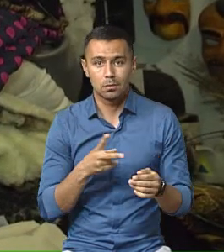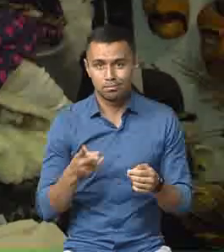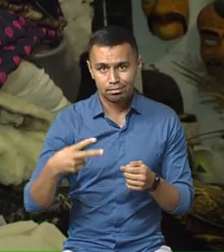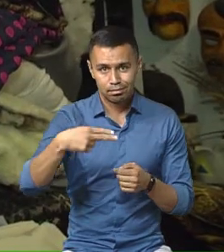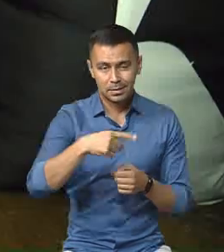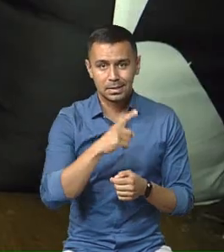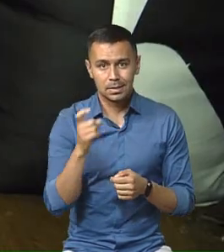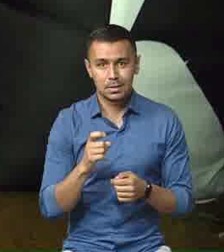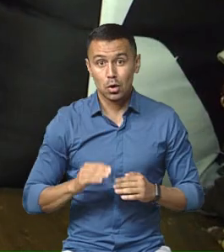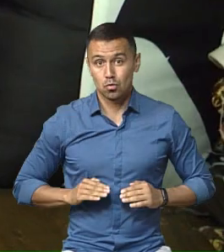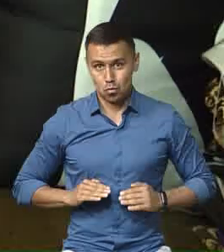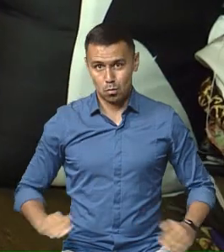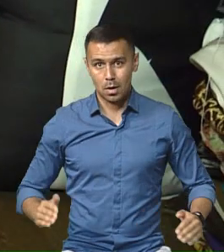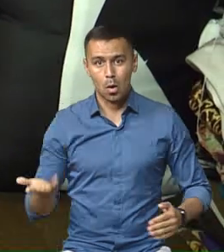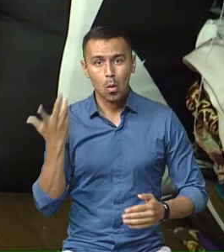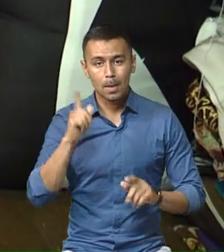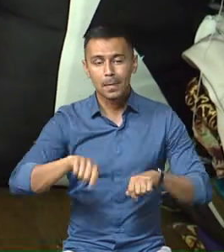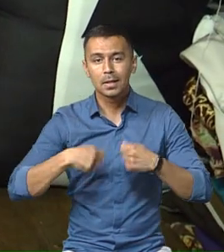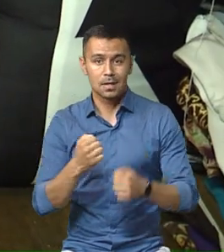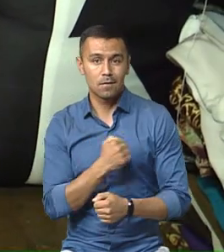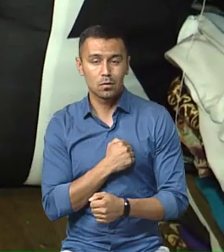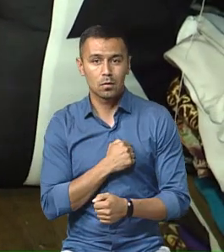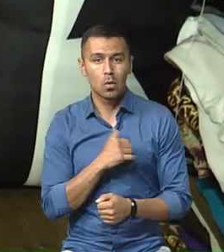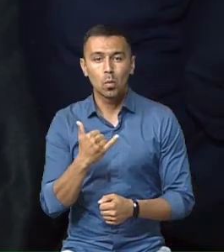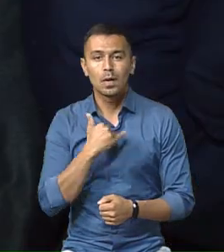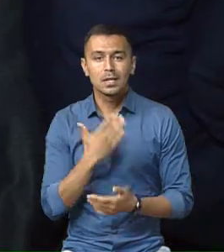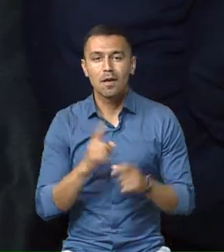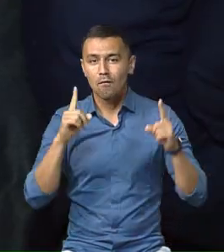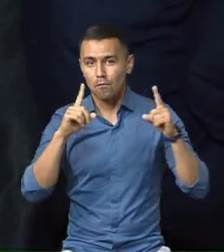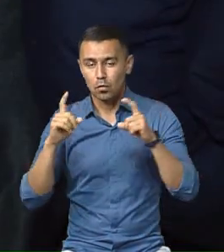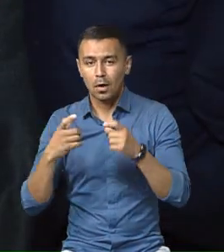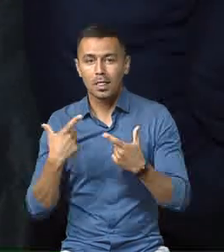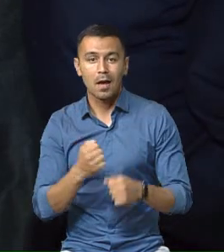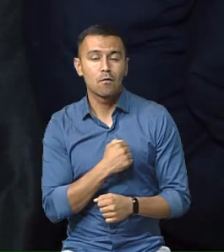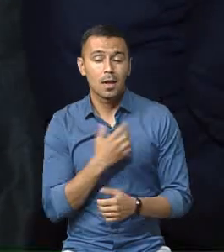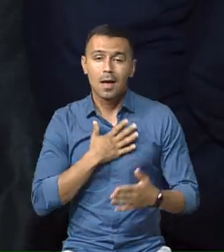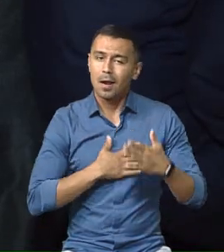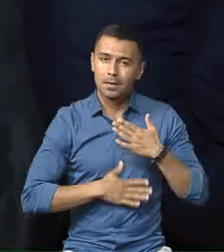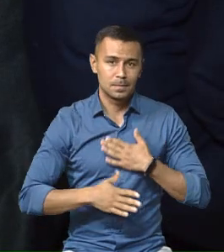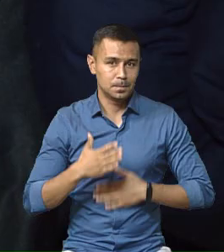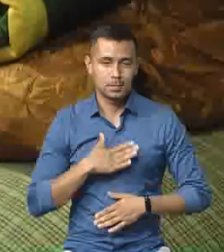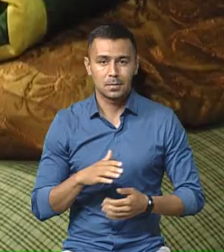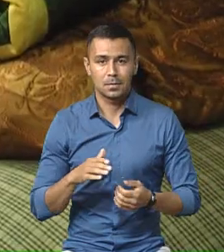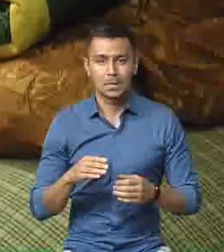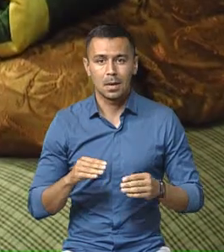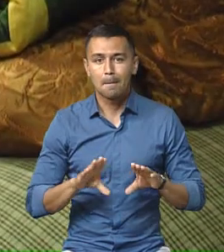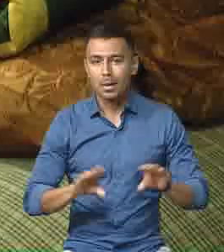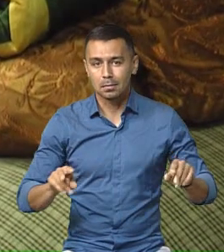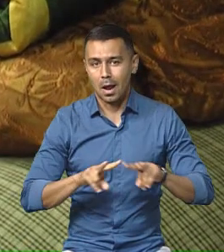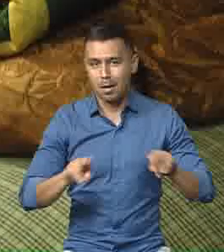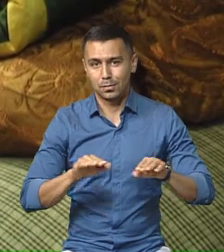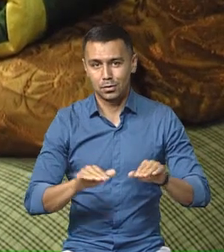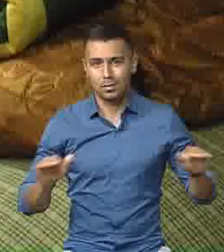з юбок. Воно, коли передається воєнним, в нас є фотки, де воєнні радіють матрасам, як діти,